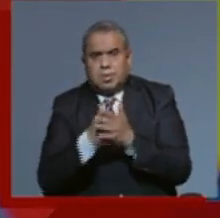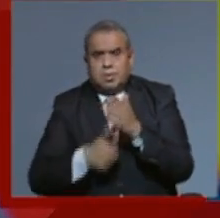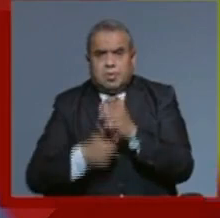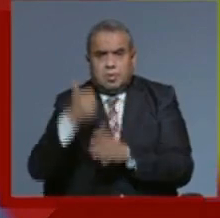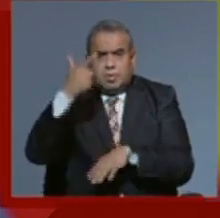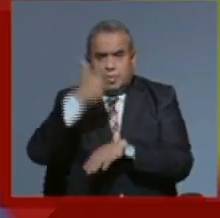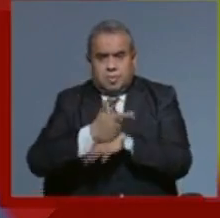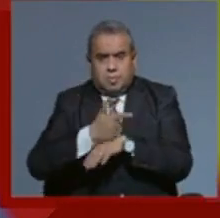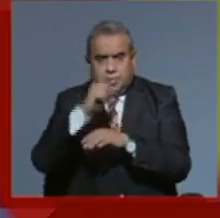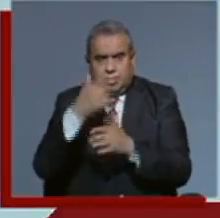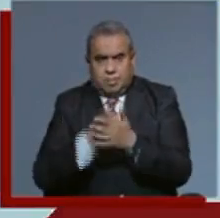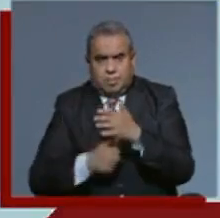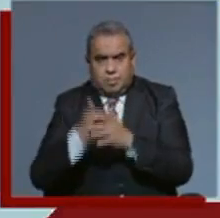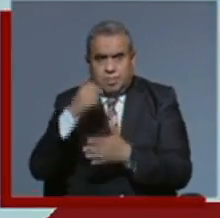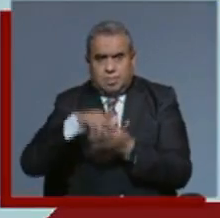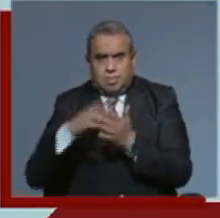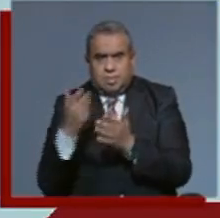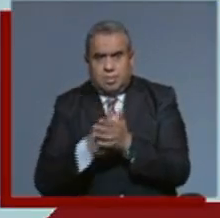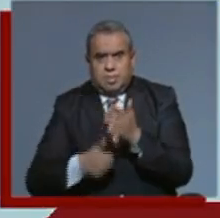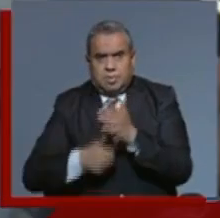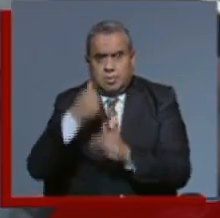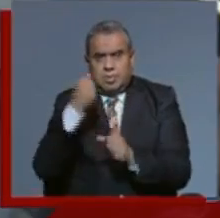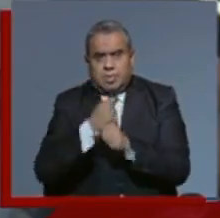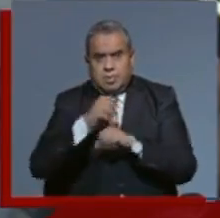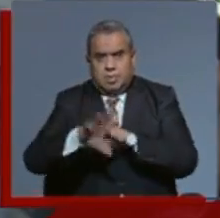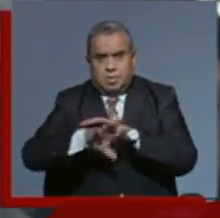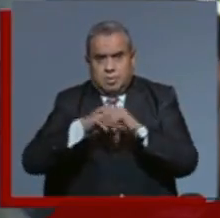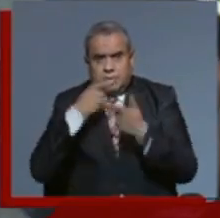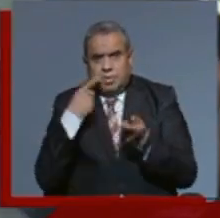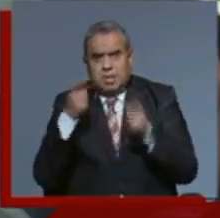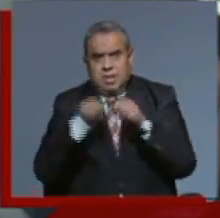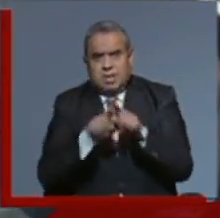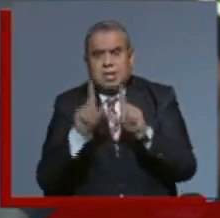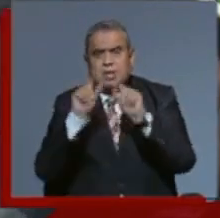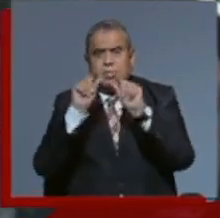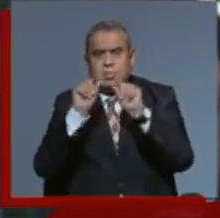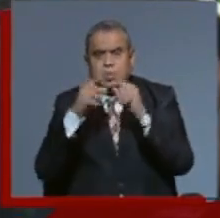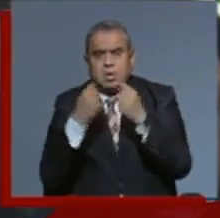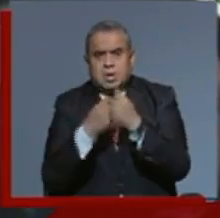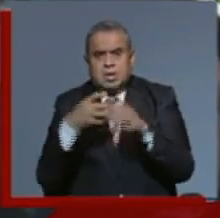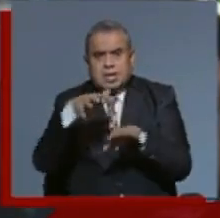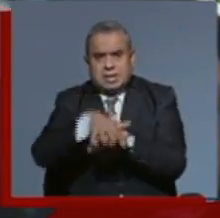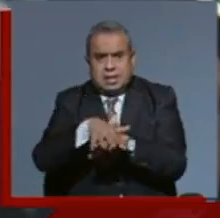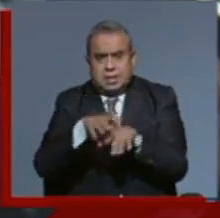التطور المتجانس والسلم والأمن.